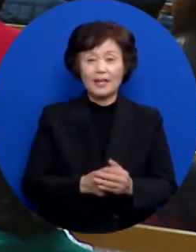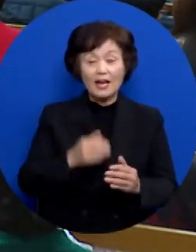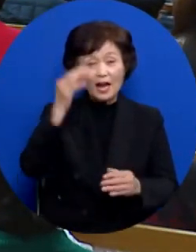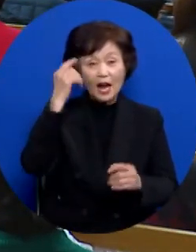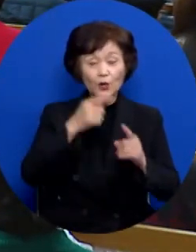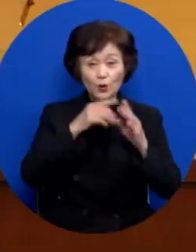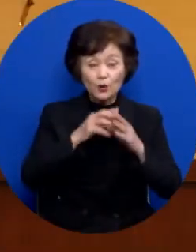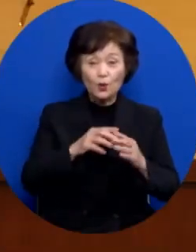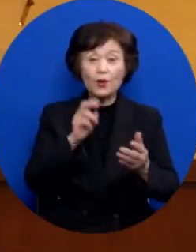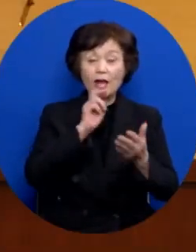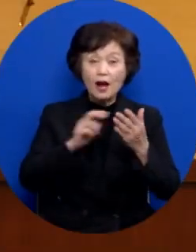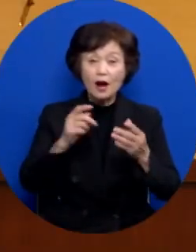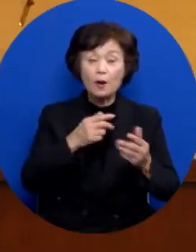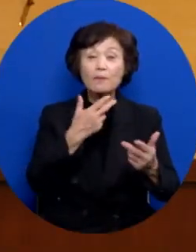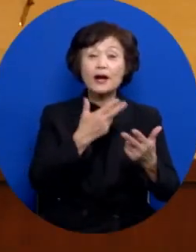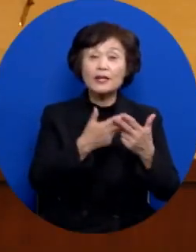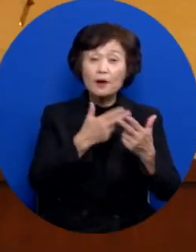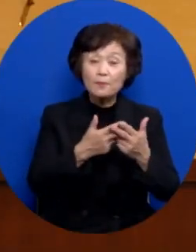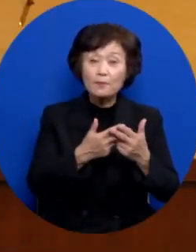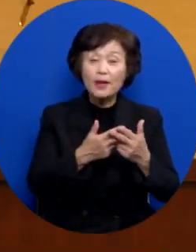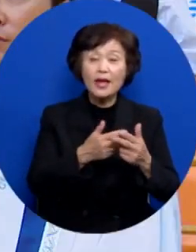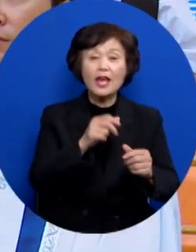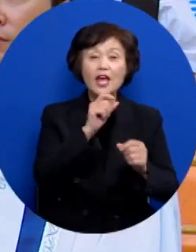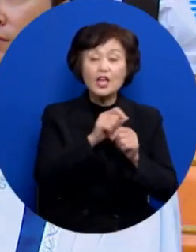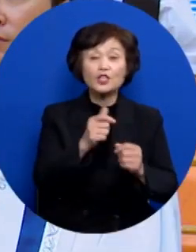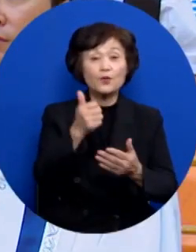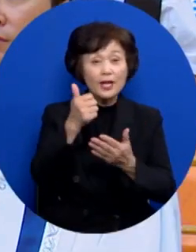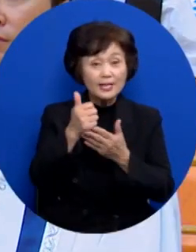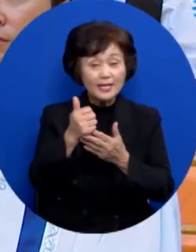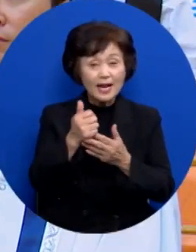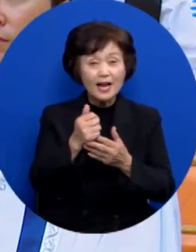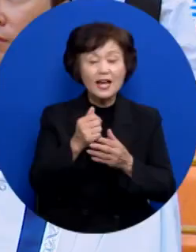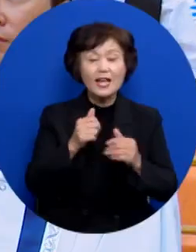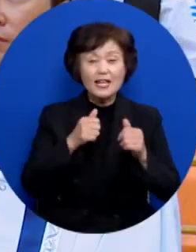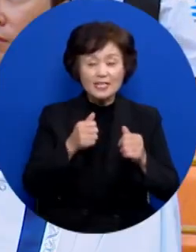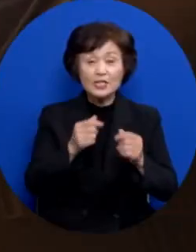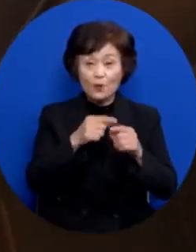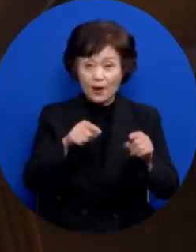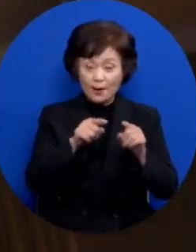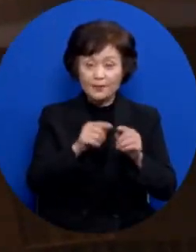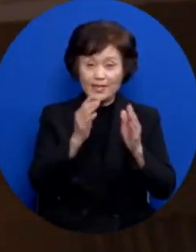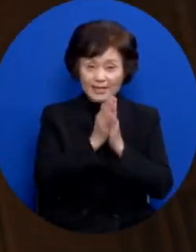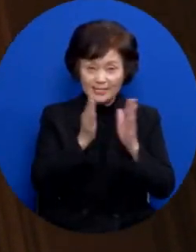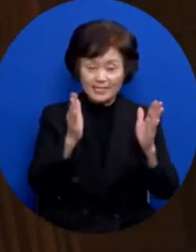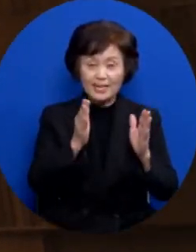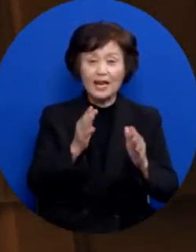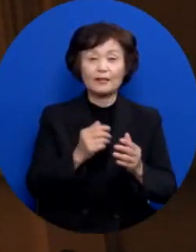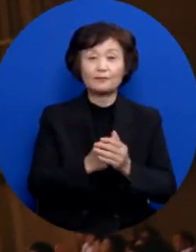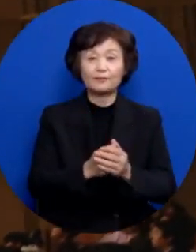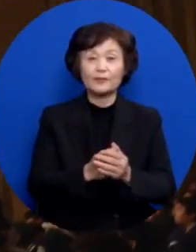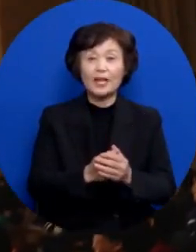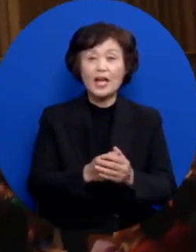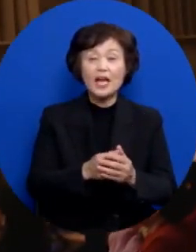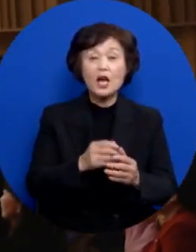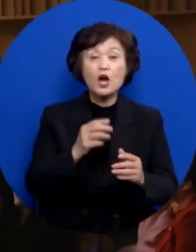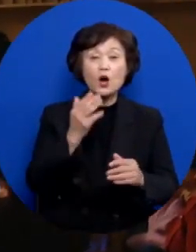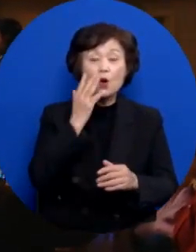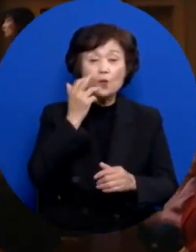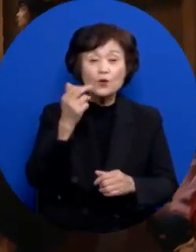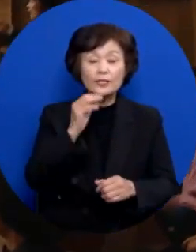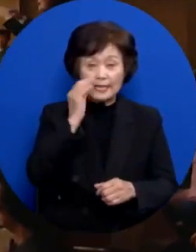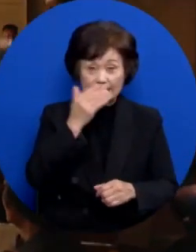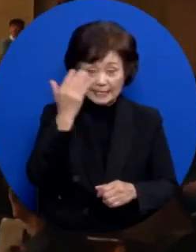한국교회 음악협회 울산지회 이승욱 지회장의 인사와 함께 시작된 페스티벌에서 미포교회,